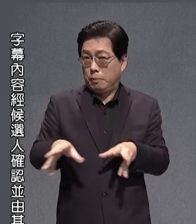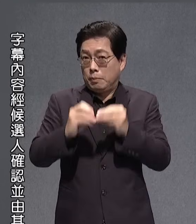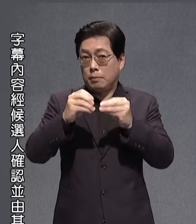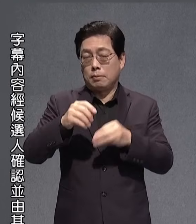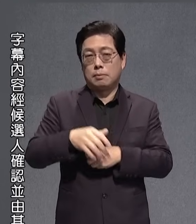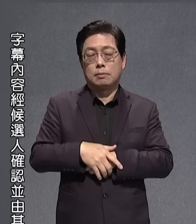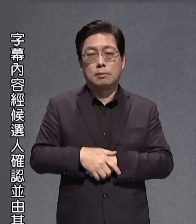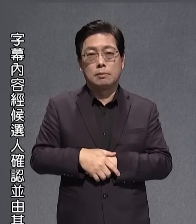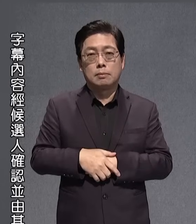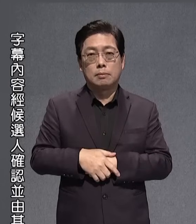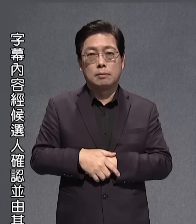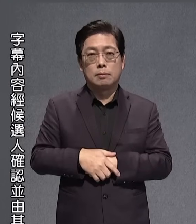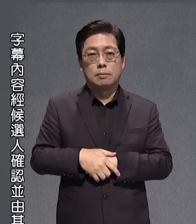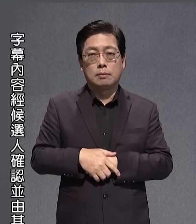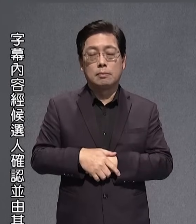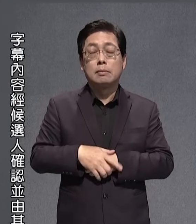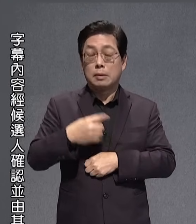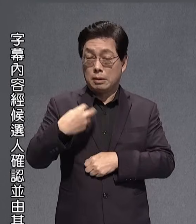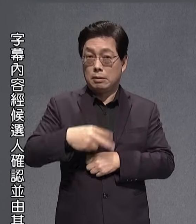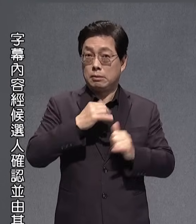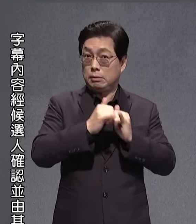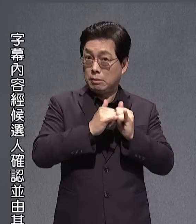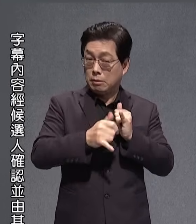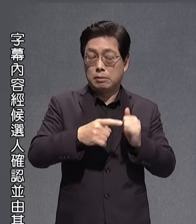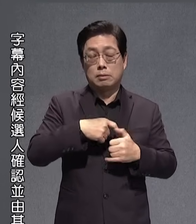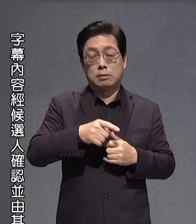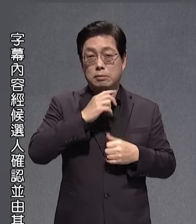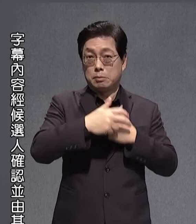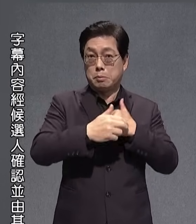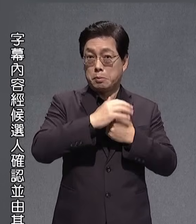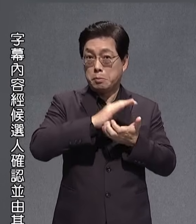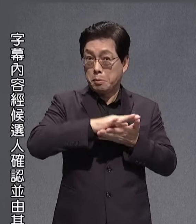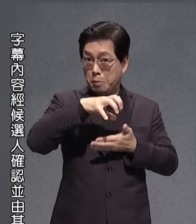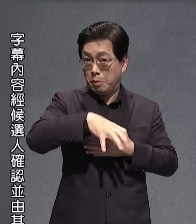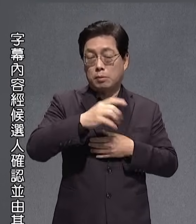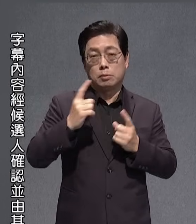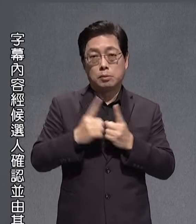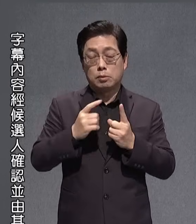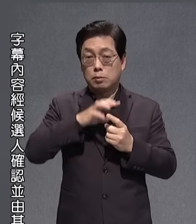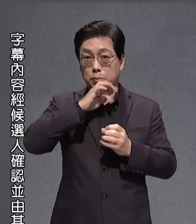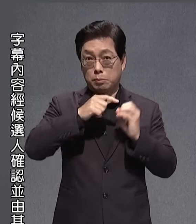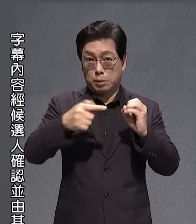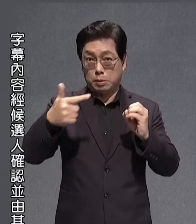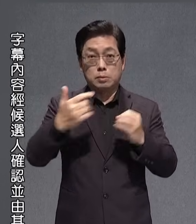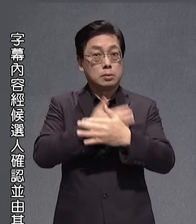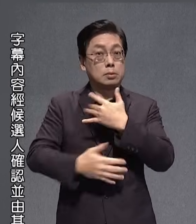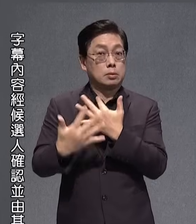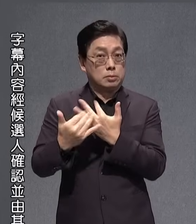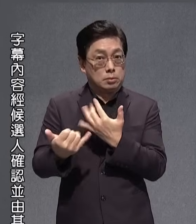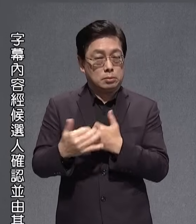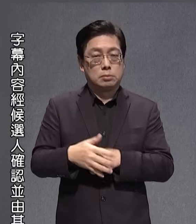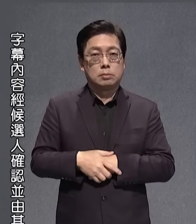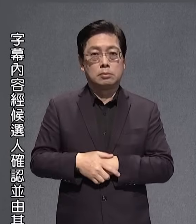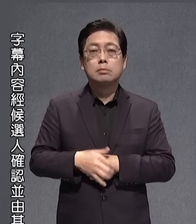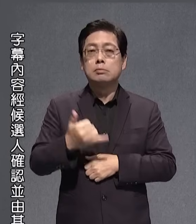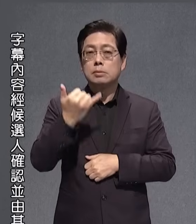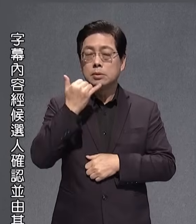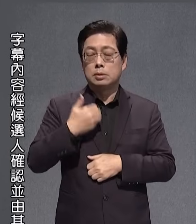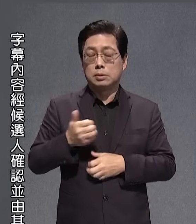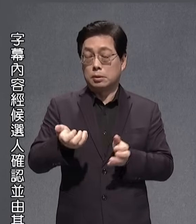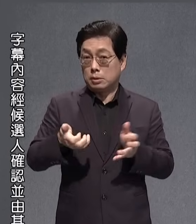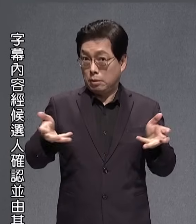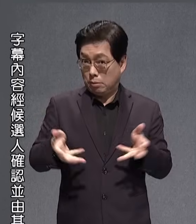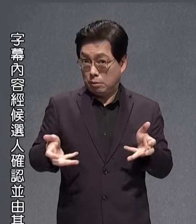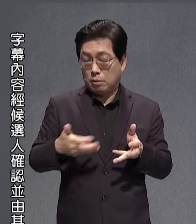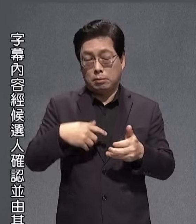育、社福、卫生机关对0到6岁有身心障碍的学童，配合早疗